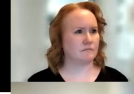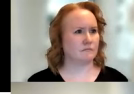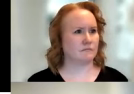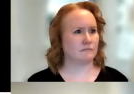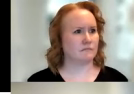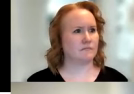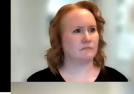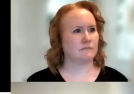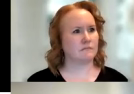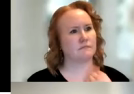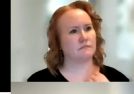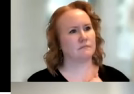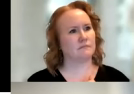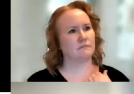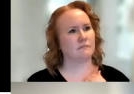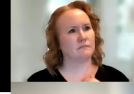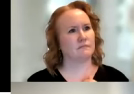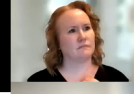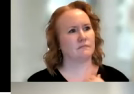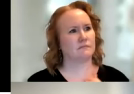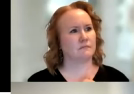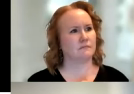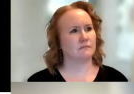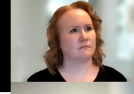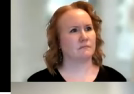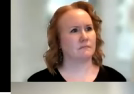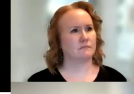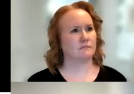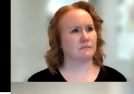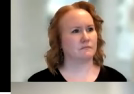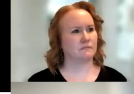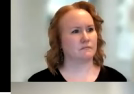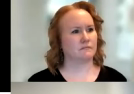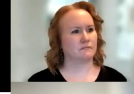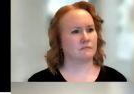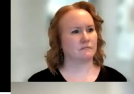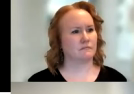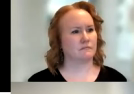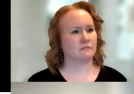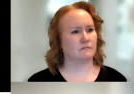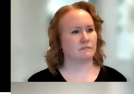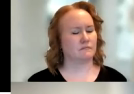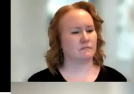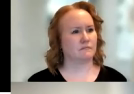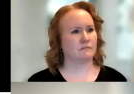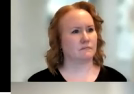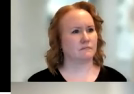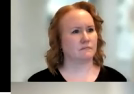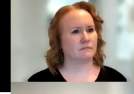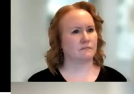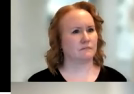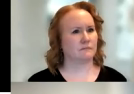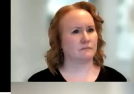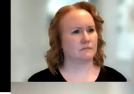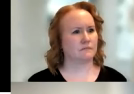flyt. Og dette mener vi også underbygger dette at det snakk om en totalharmonisering. Så har